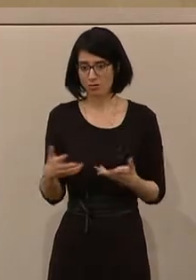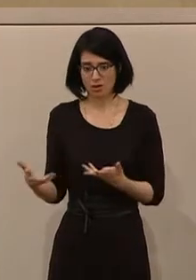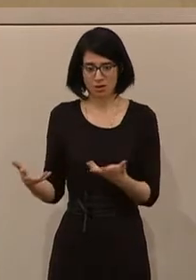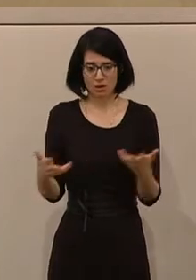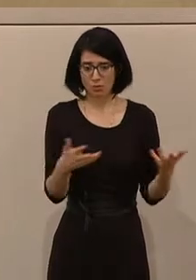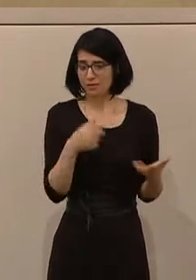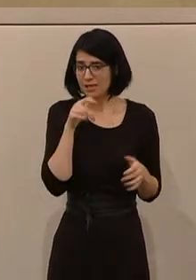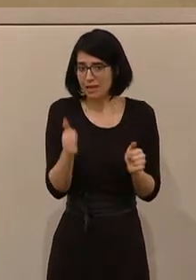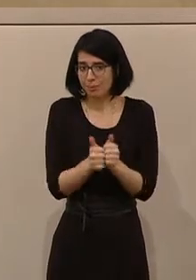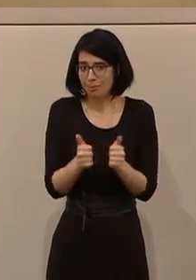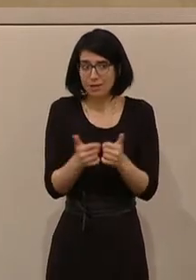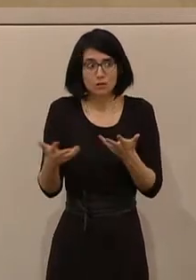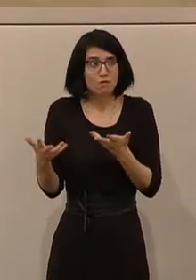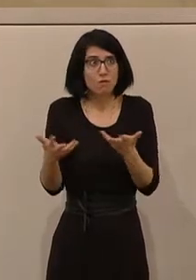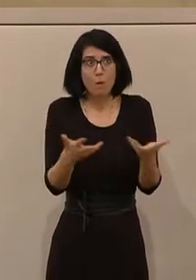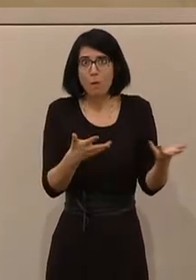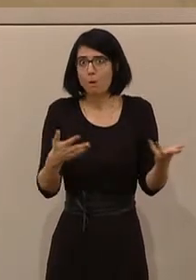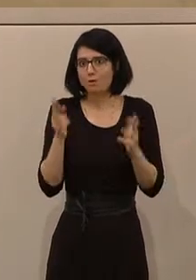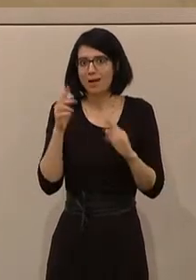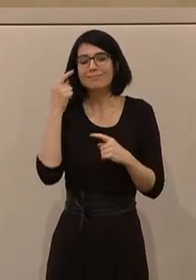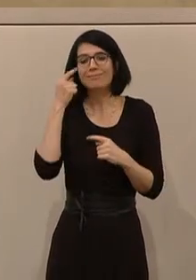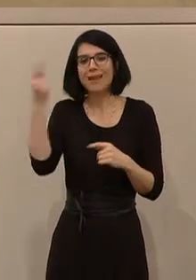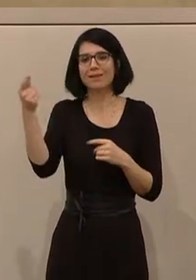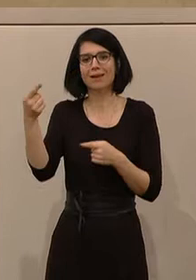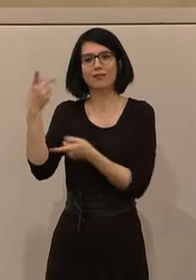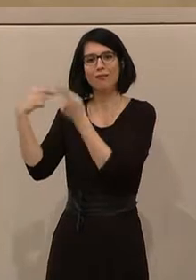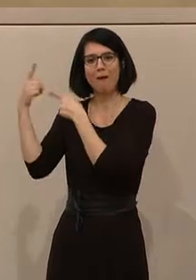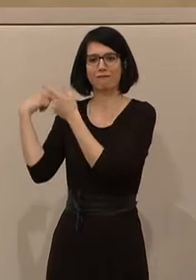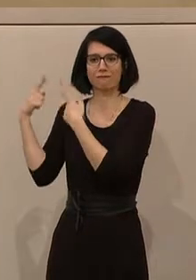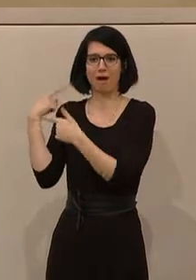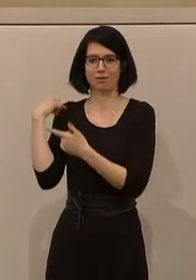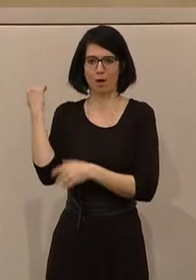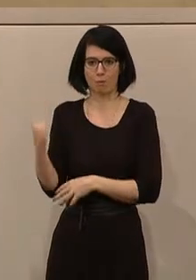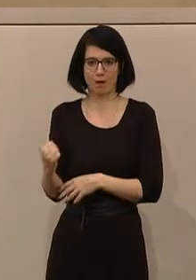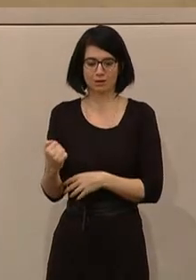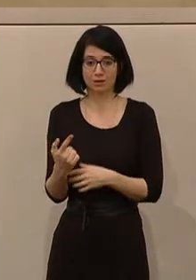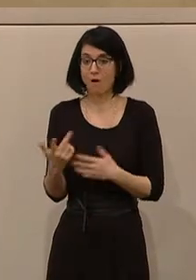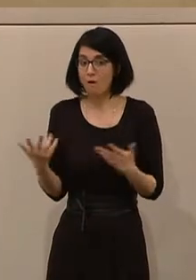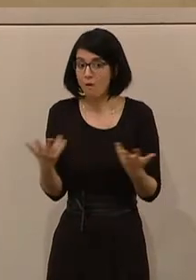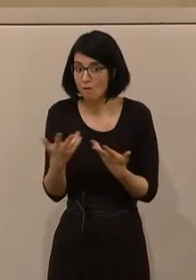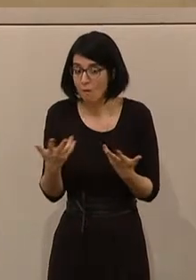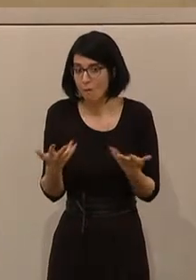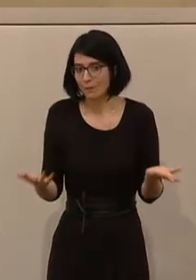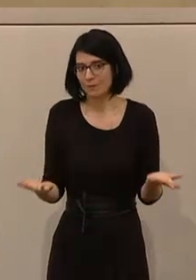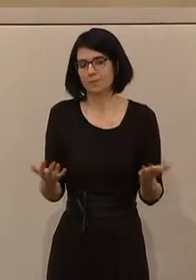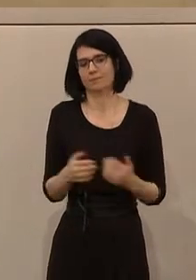gar keinen Platz haben, um das Gedenken ihrer Vorfahren hier überhaupt